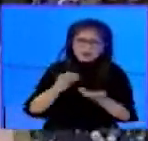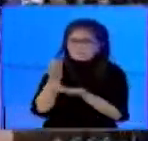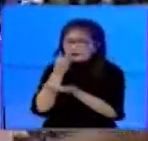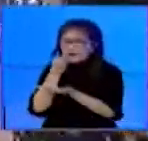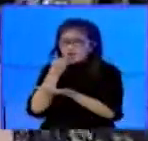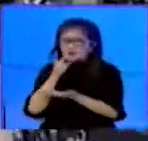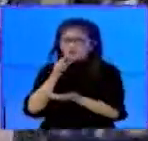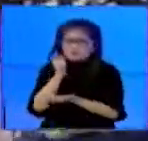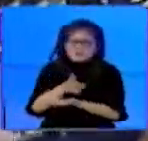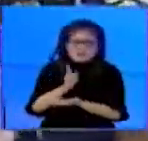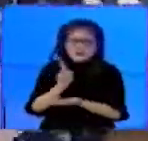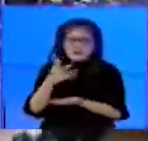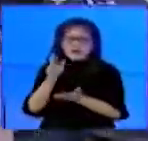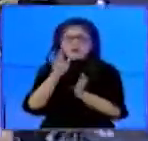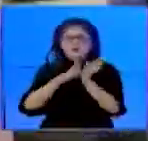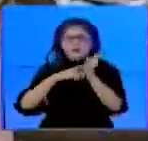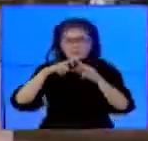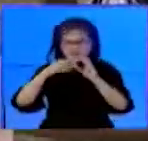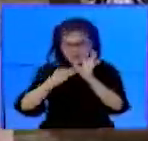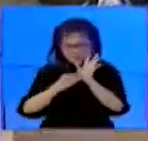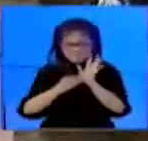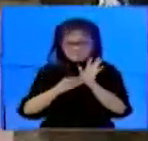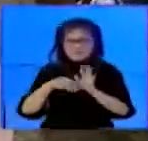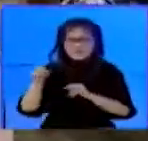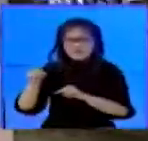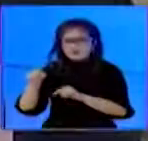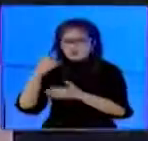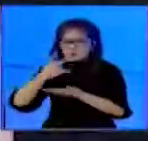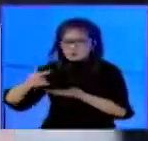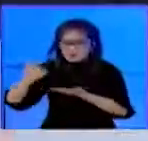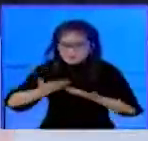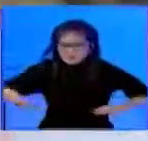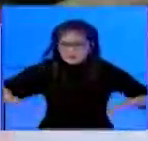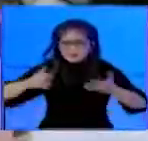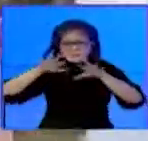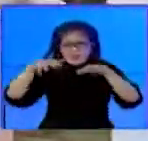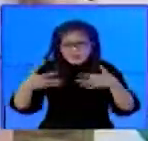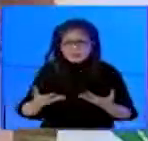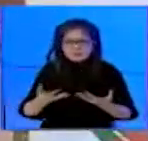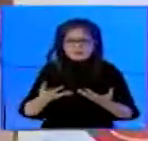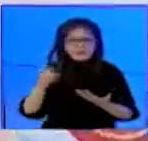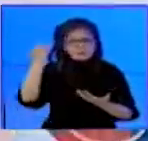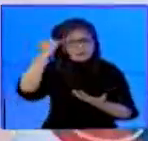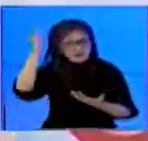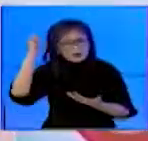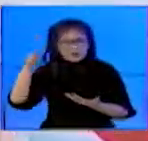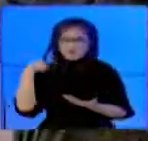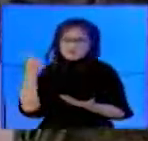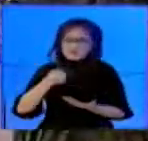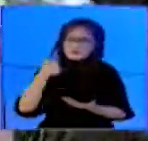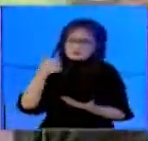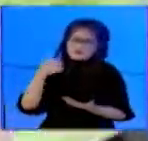pelaku UMKM agar dapat bertahan di tengah pandemi. Untuk itu, melalui inisiatif Kami Bisa, Kami Peduli, mari